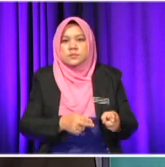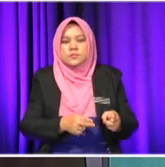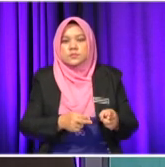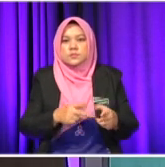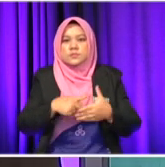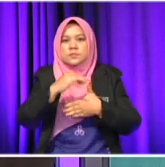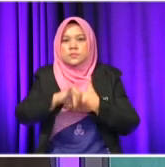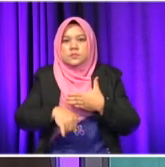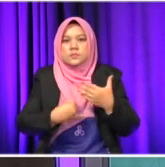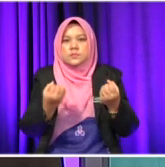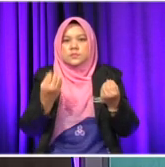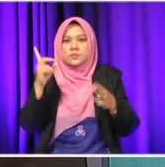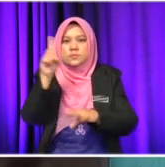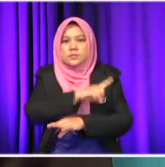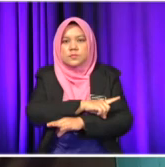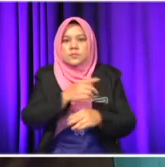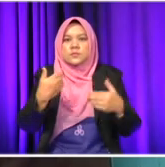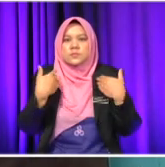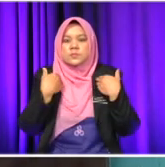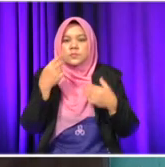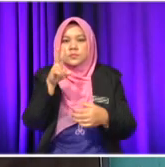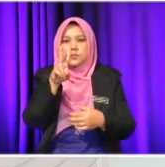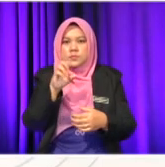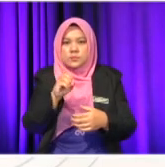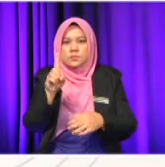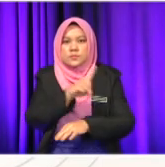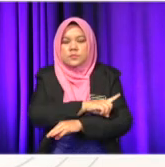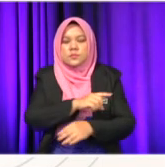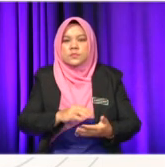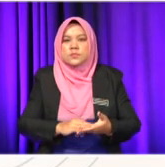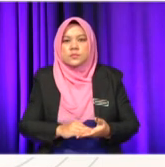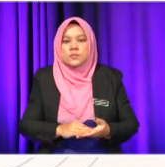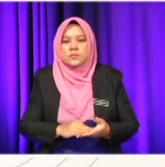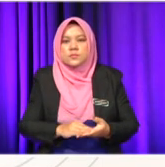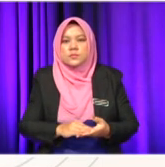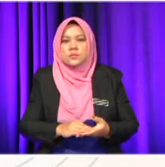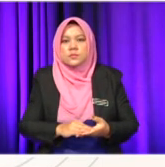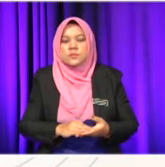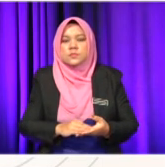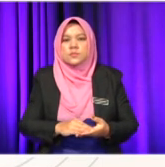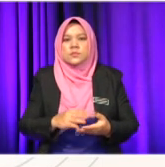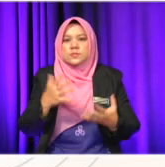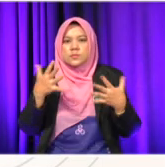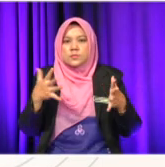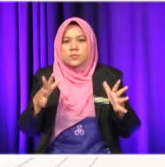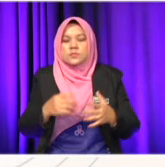kita tengok ada 20 hari Apakah isi kandungan ada 15